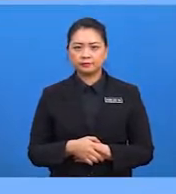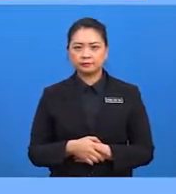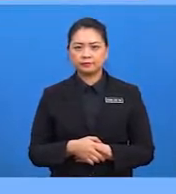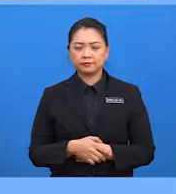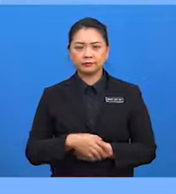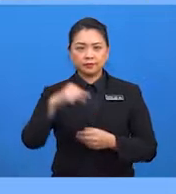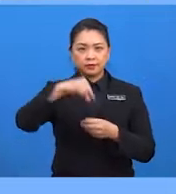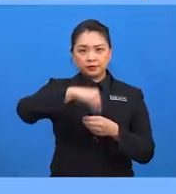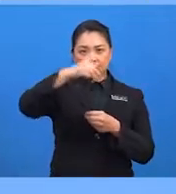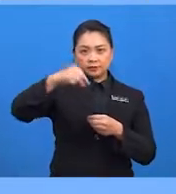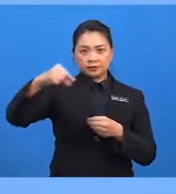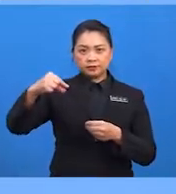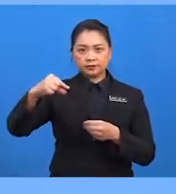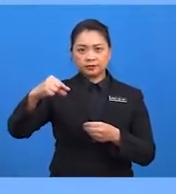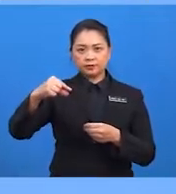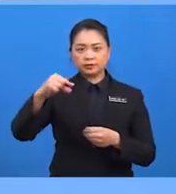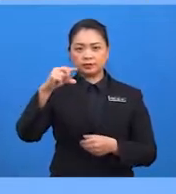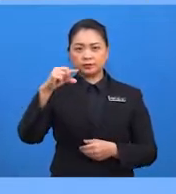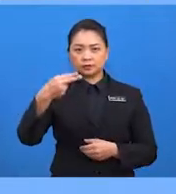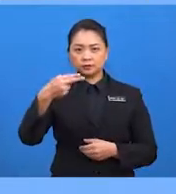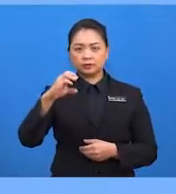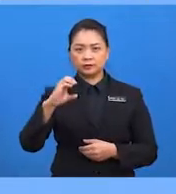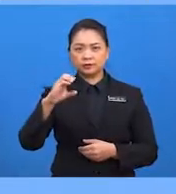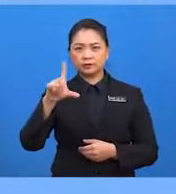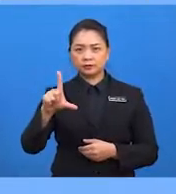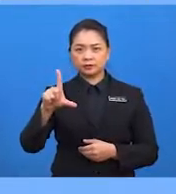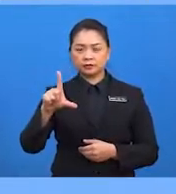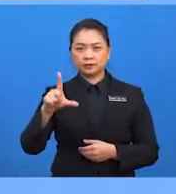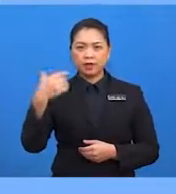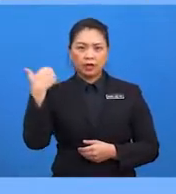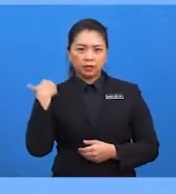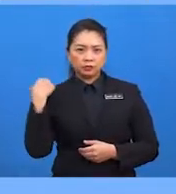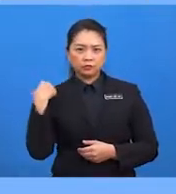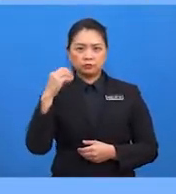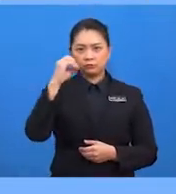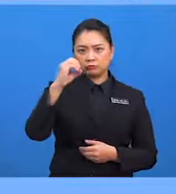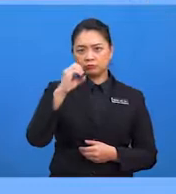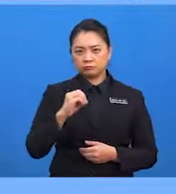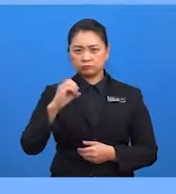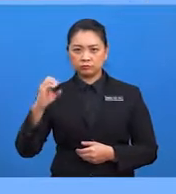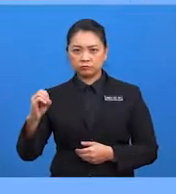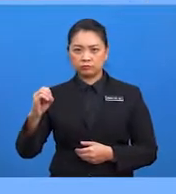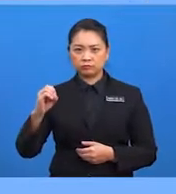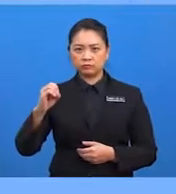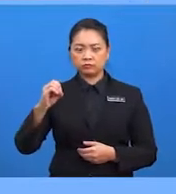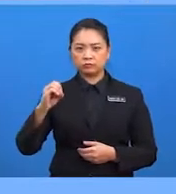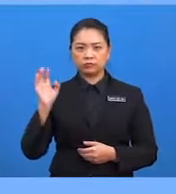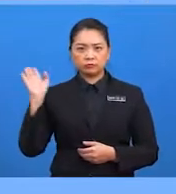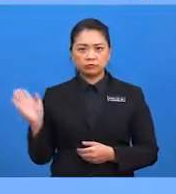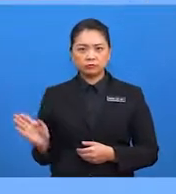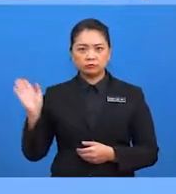Gas hidrogen klorida, HCl, terdiri daripada molekul